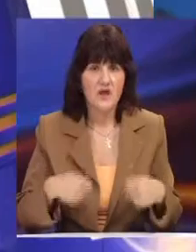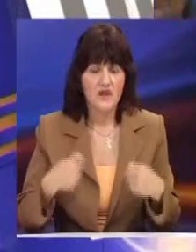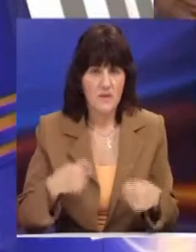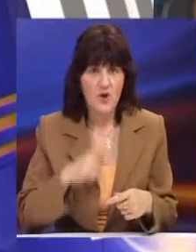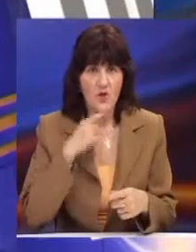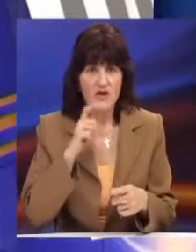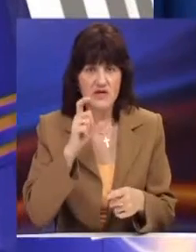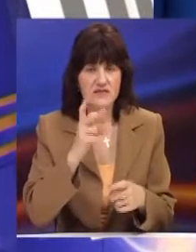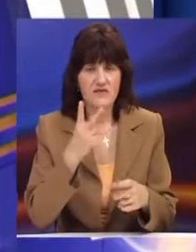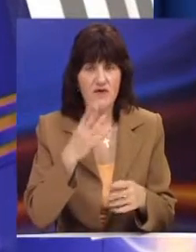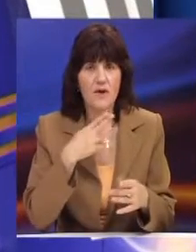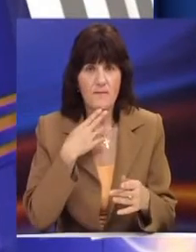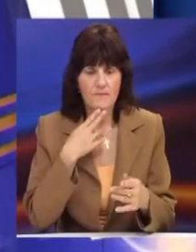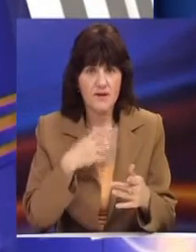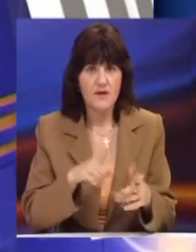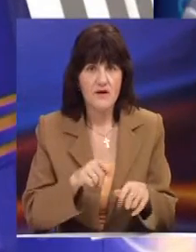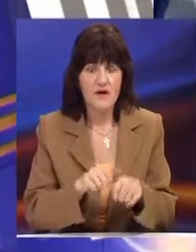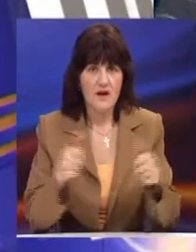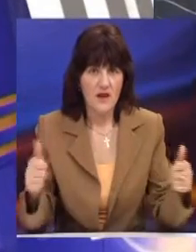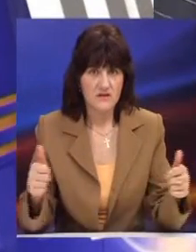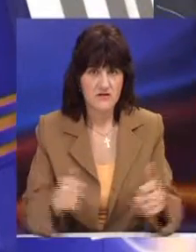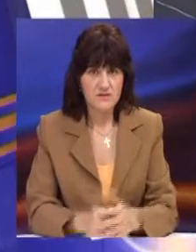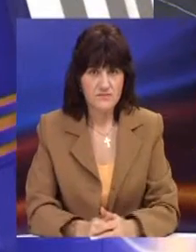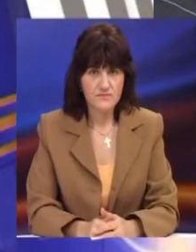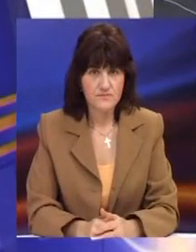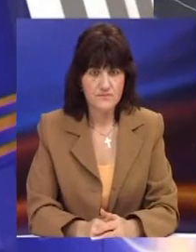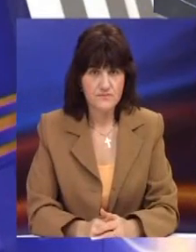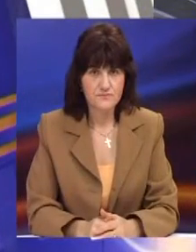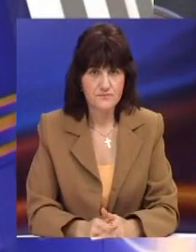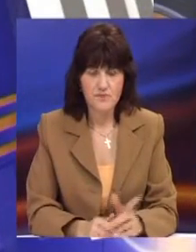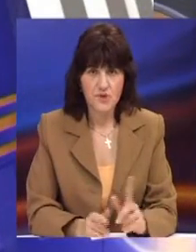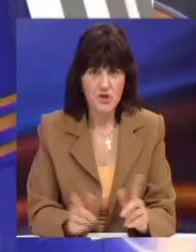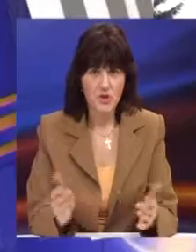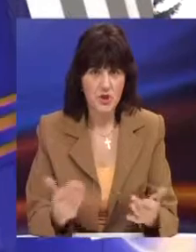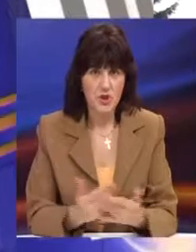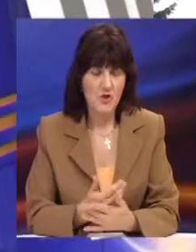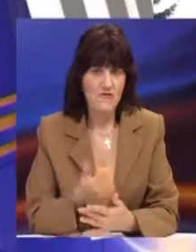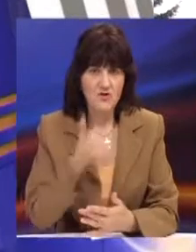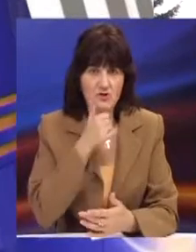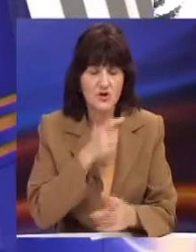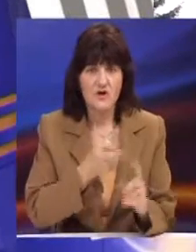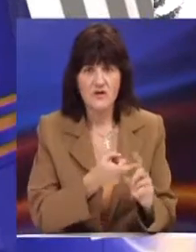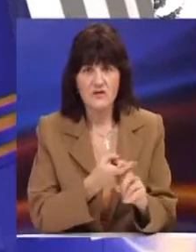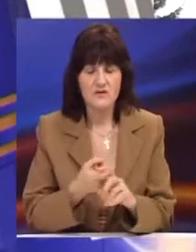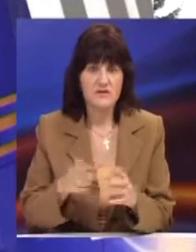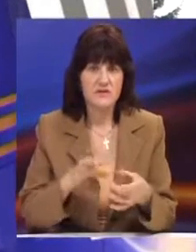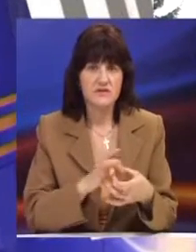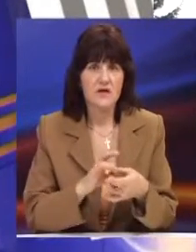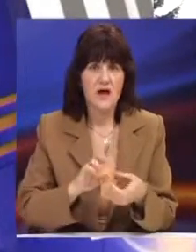SVM po drugi put, pod znacima navoda, politički razveli. To nije novost. Na političkoj sceni stalno dolazi do